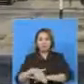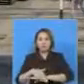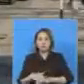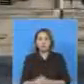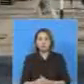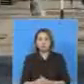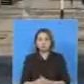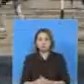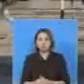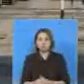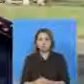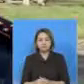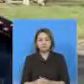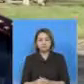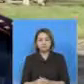Молдагуловой.